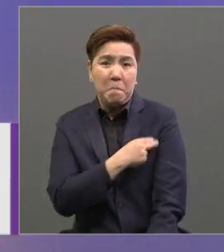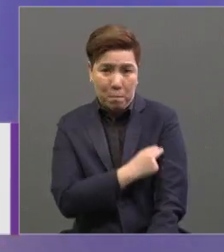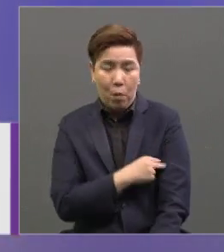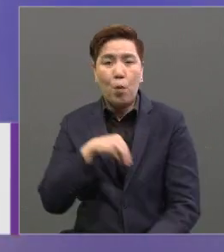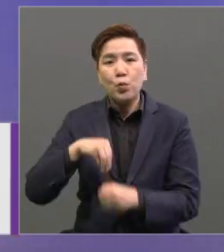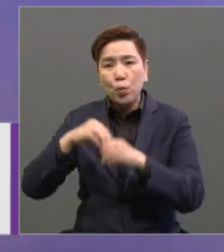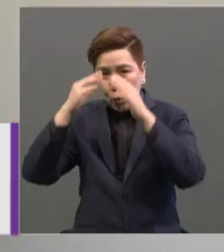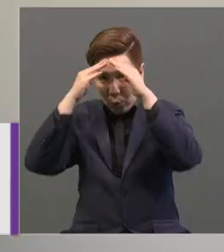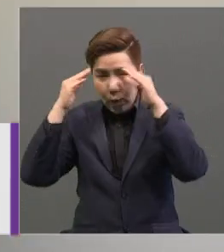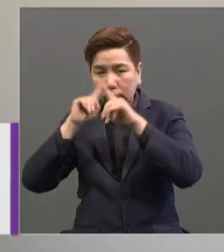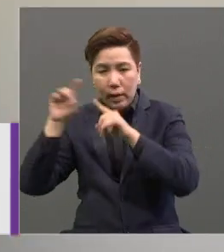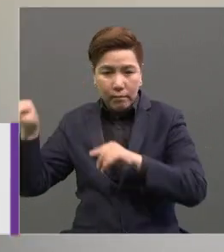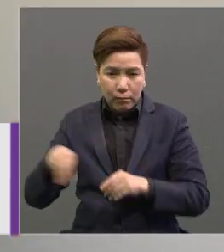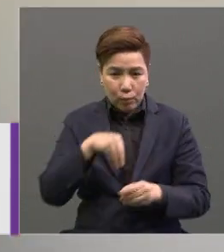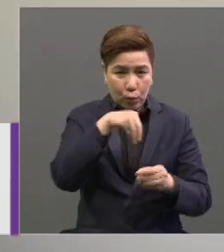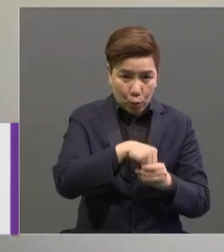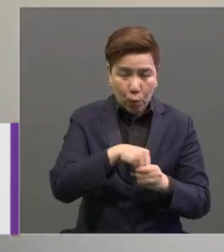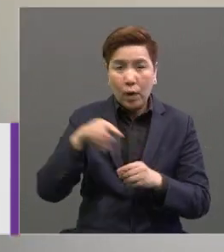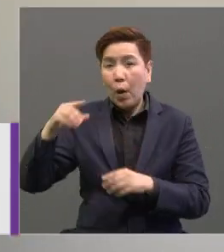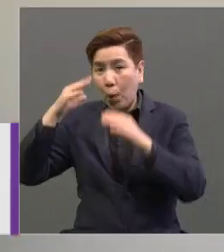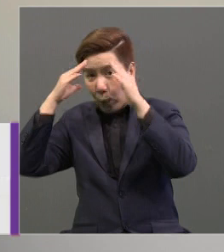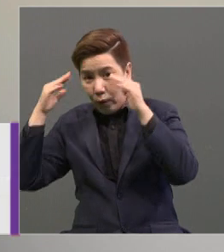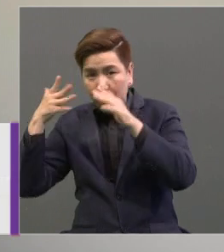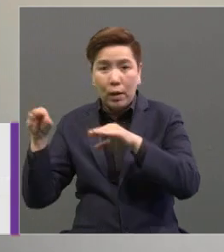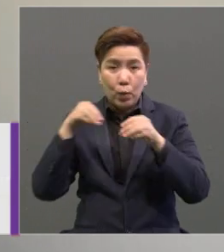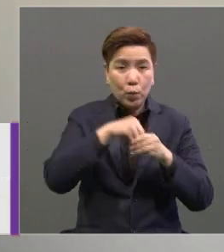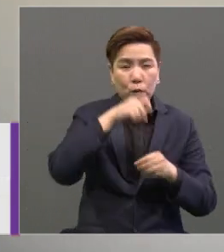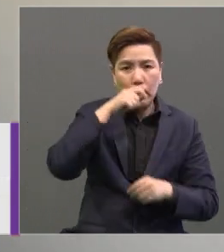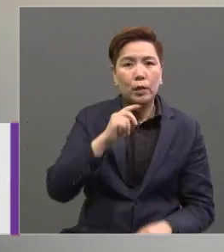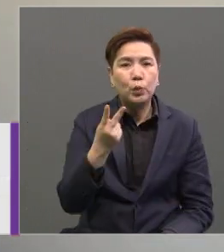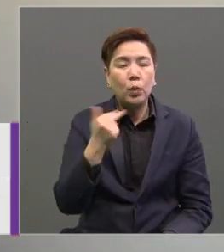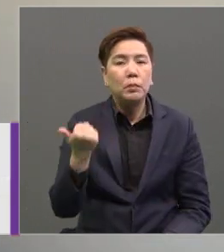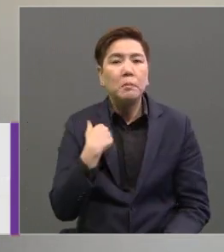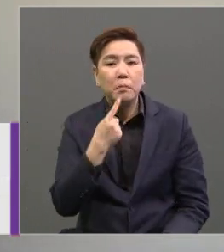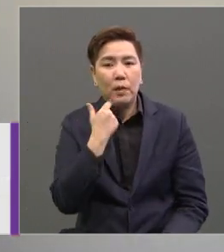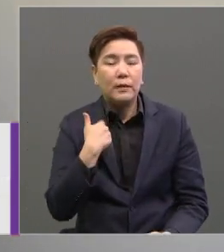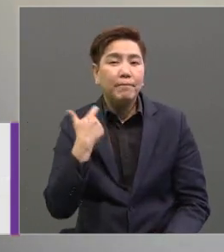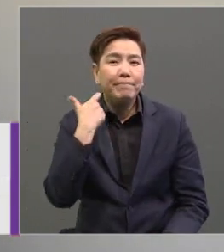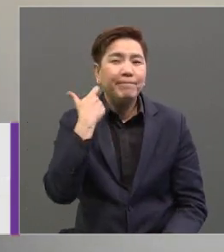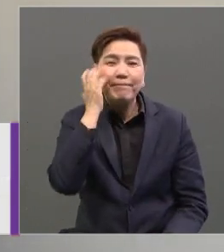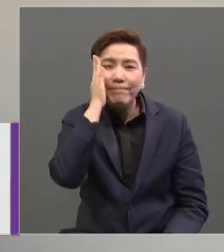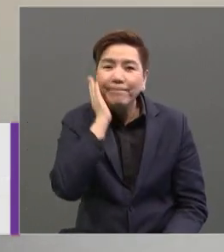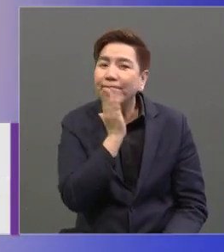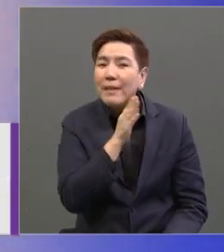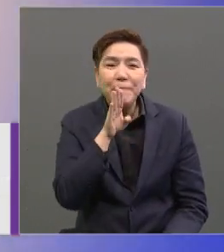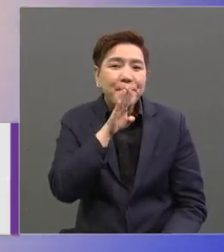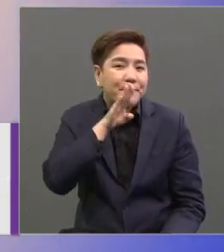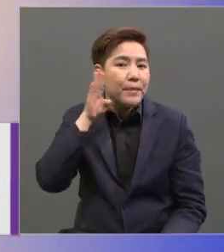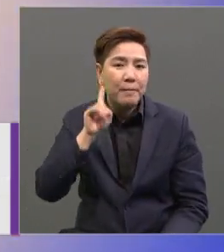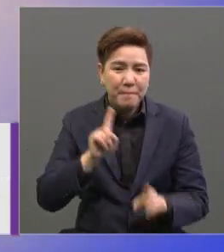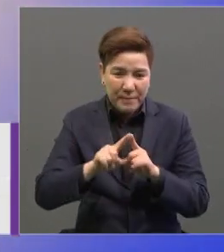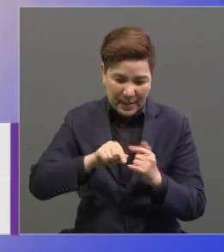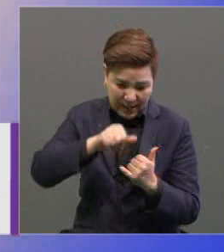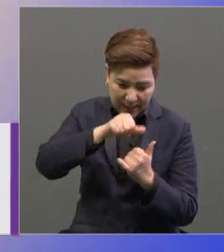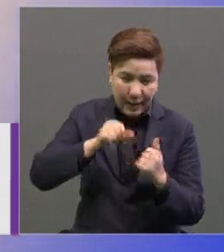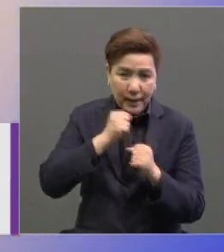เวียดนามแต่มาเปิดให้บริการทั้งที่เวียดนามแล้วก็ที่มาไทยด้วยนะครับและอย่างที่บอกไม่ใช่แค่แบบเลเซอร์หน้าใสอะไรงงี้นะถึงขนาดลง